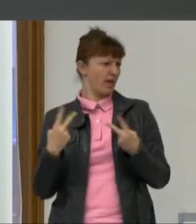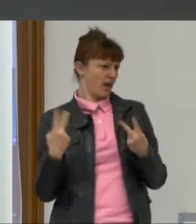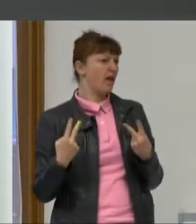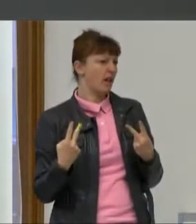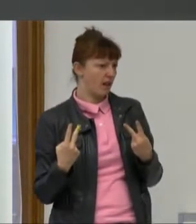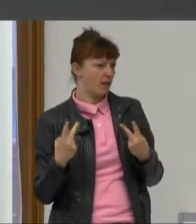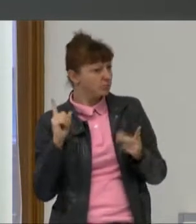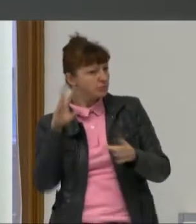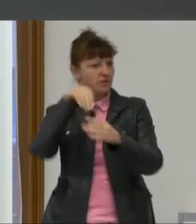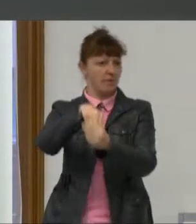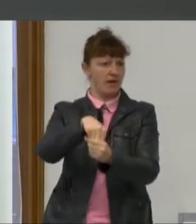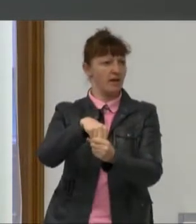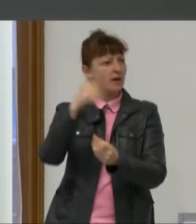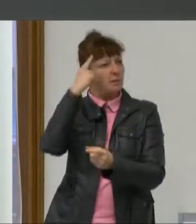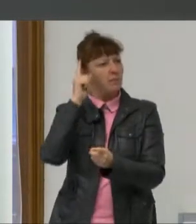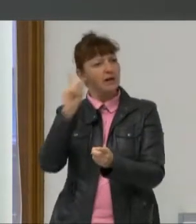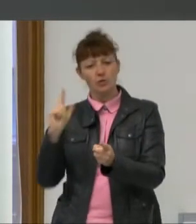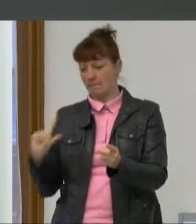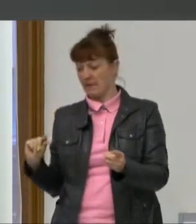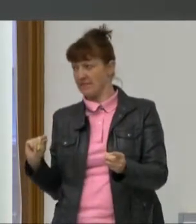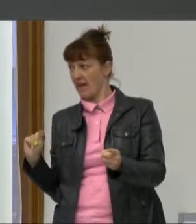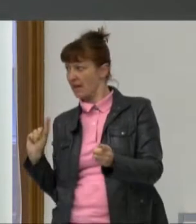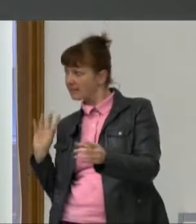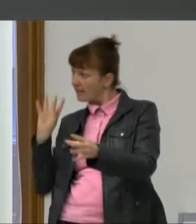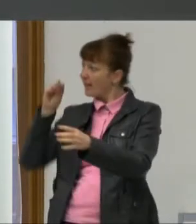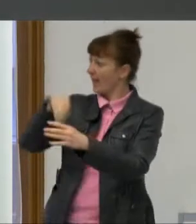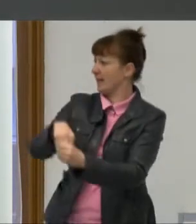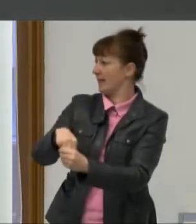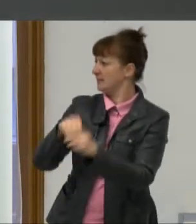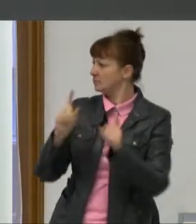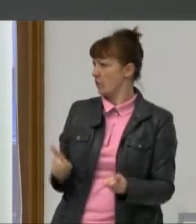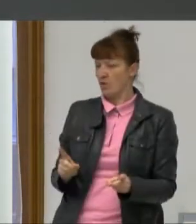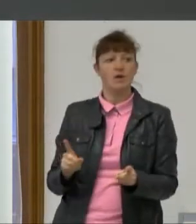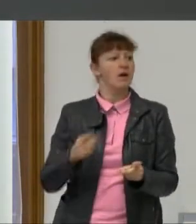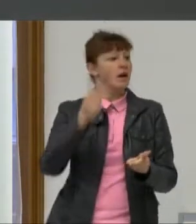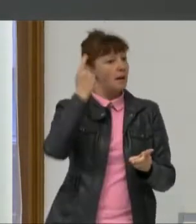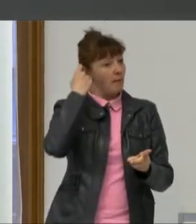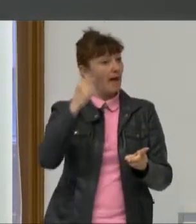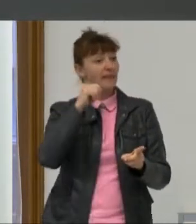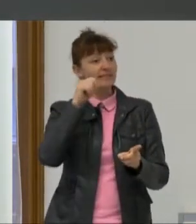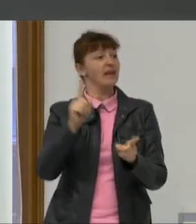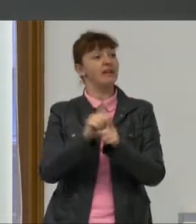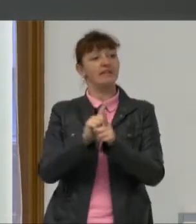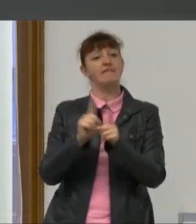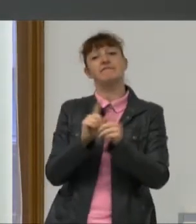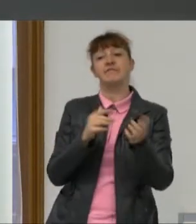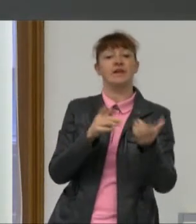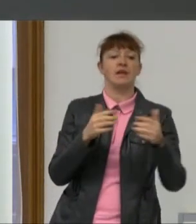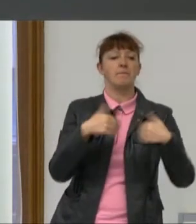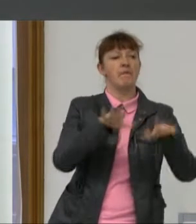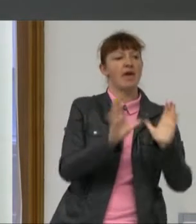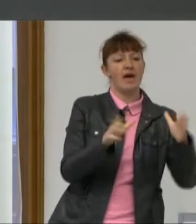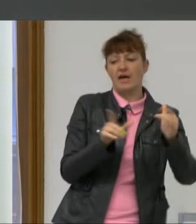Es geht eben um die Eingliederung einer Minderheit, es geht nicht um die Eingliederung einer Minderheit durch die Mehrheit, wie das noch immer